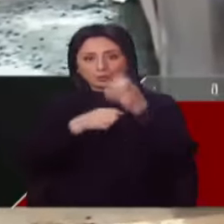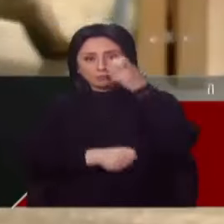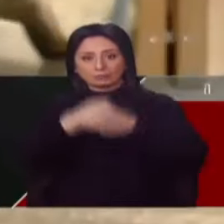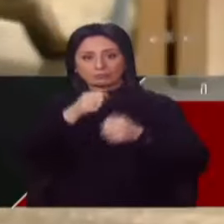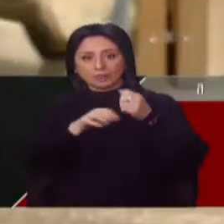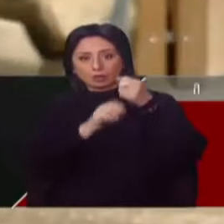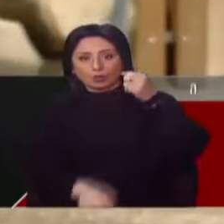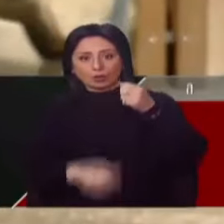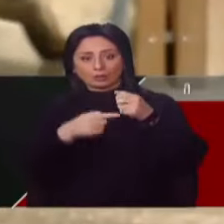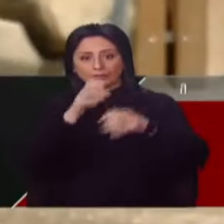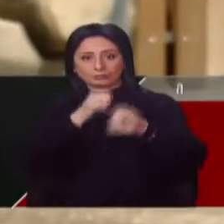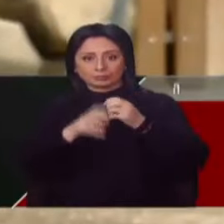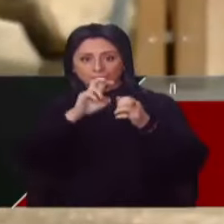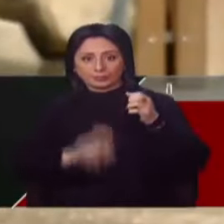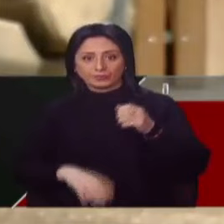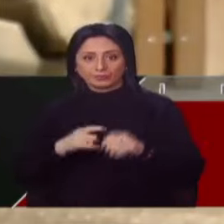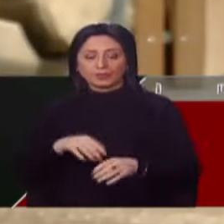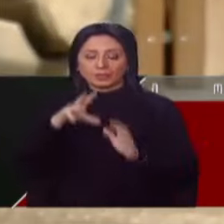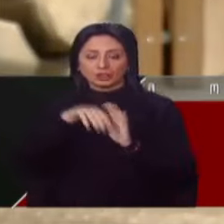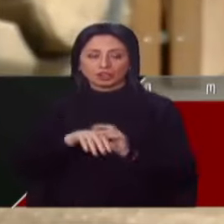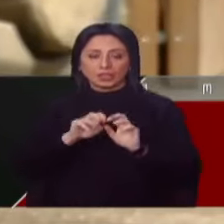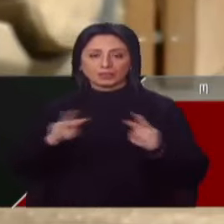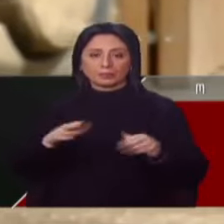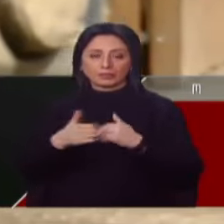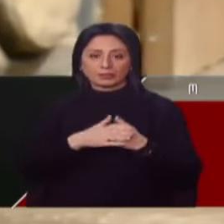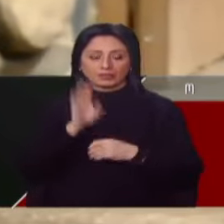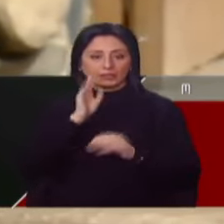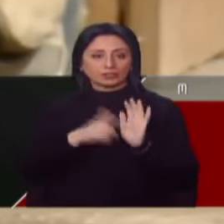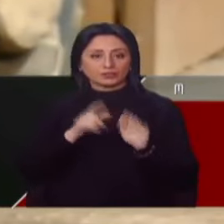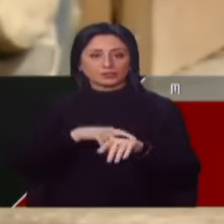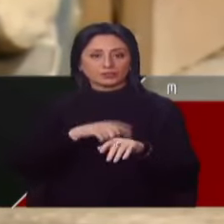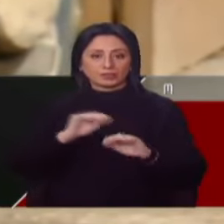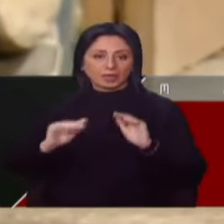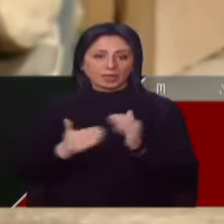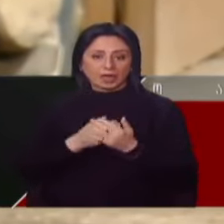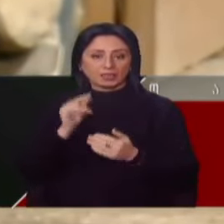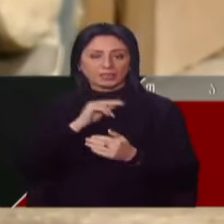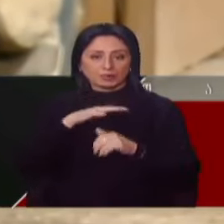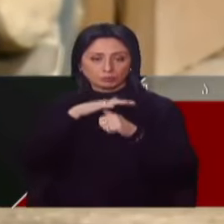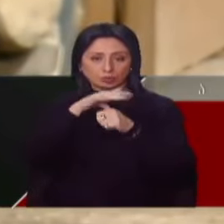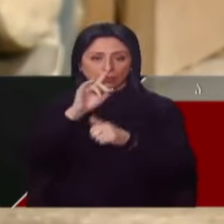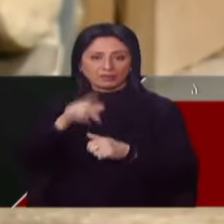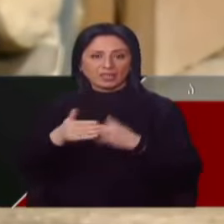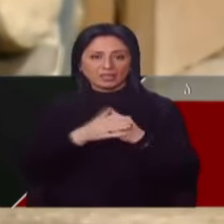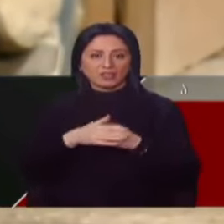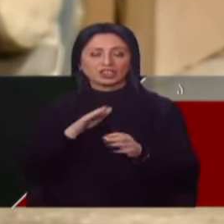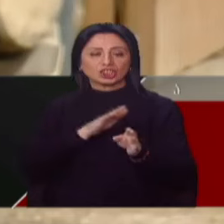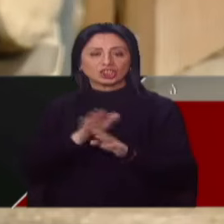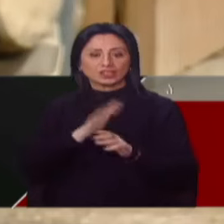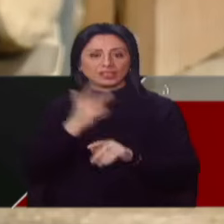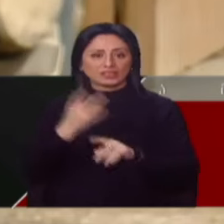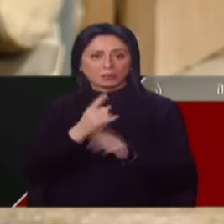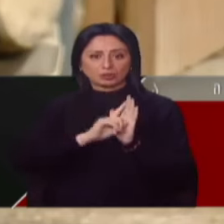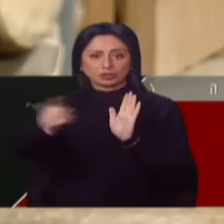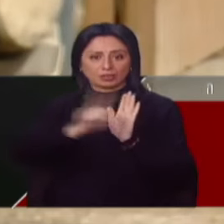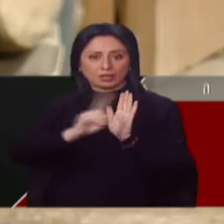ჩავიდა. შინაგან საქმეთა სამინისტრო სათანადო სამსახურმა დაახლოებით დილის 7 საათზე განაახლა სამუშაოები, დაახლოებით შეასრულეს სამი